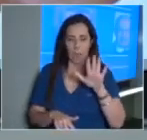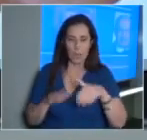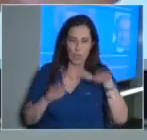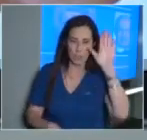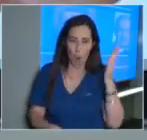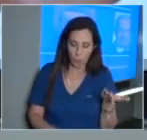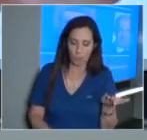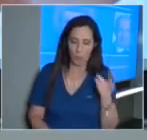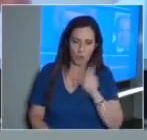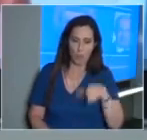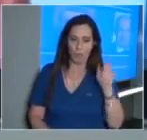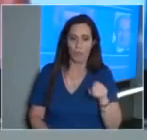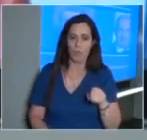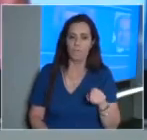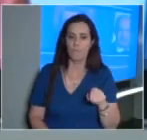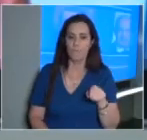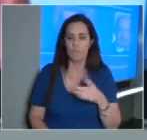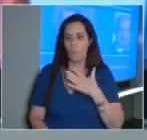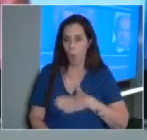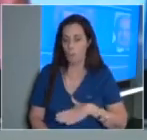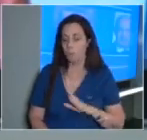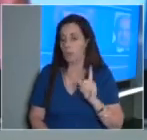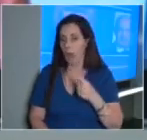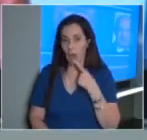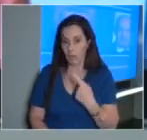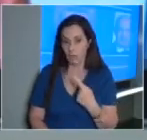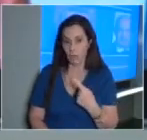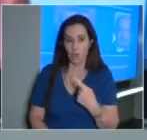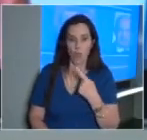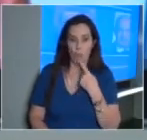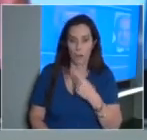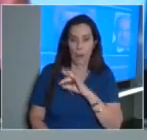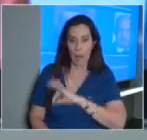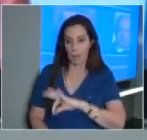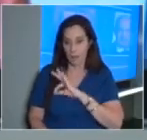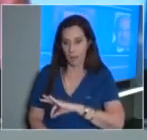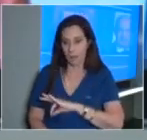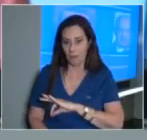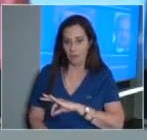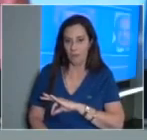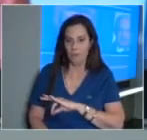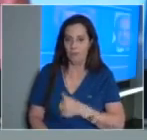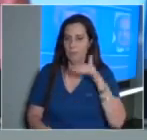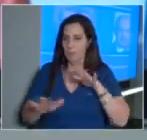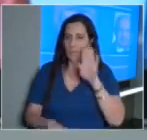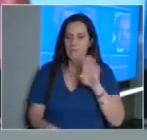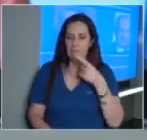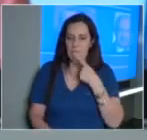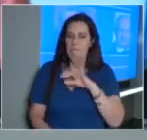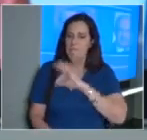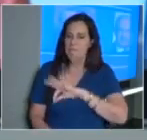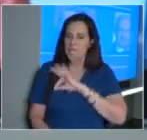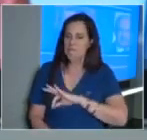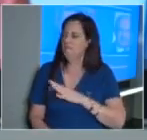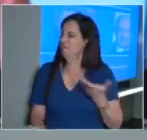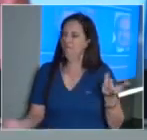אצבעות, וכנראה שלכיוון הזה הם הולכים. צריך לומר, מדברים שם על ליברמן בישיבה הזאת, ראש הממשלה נתניהו אומר, ליברמן